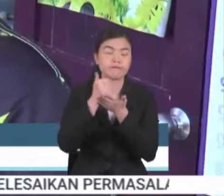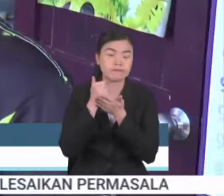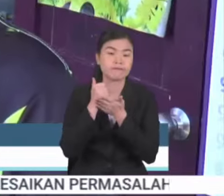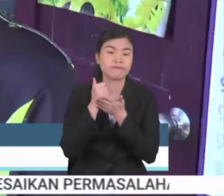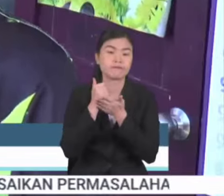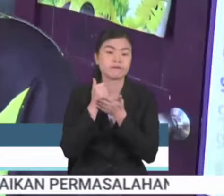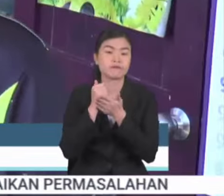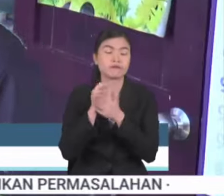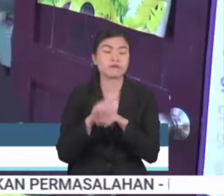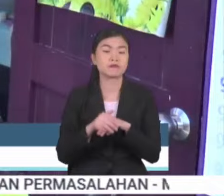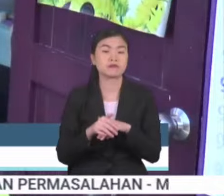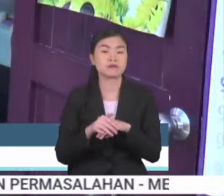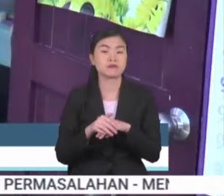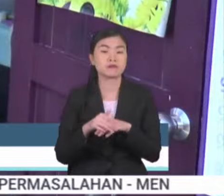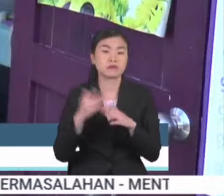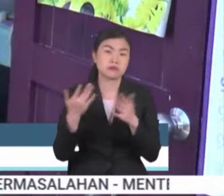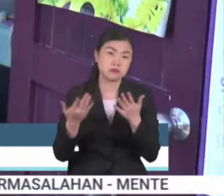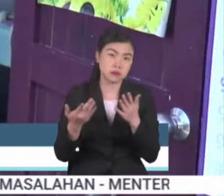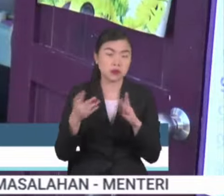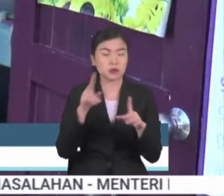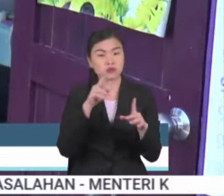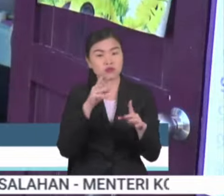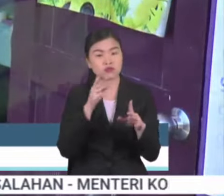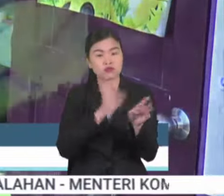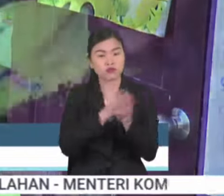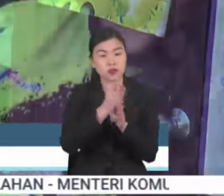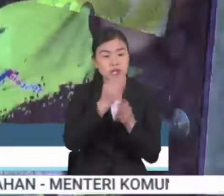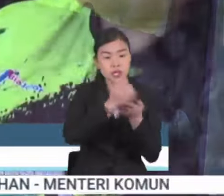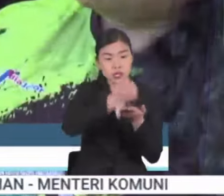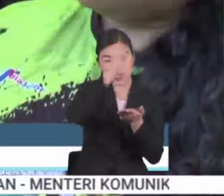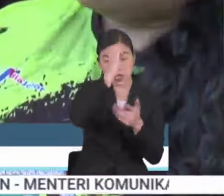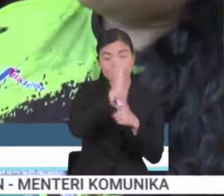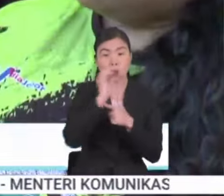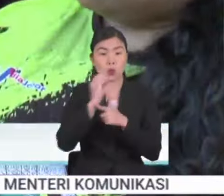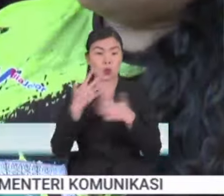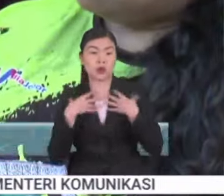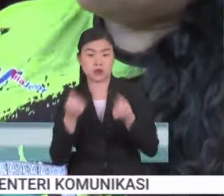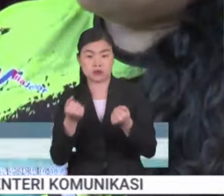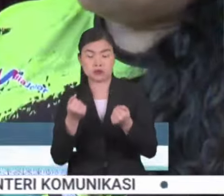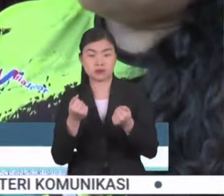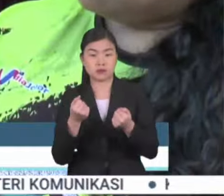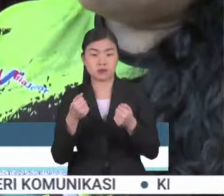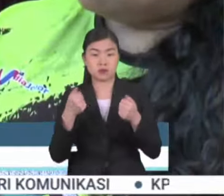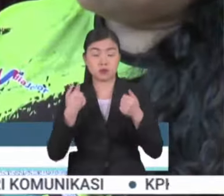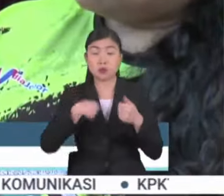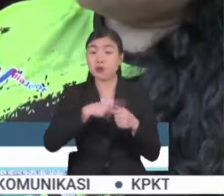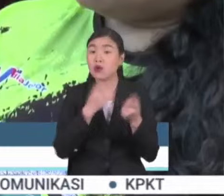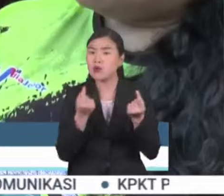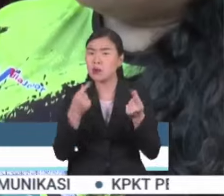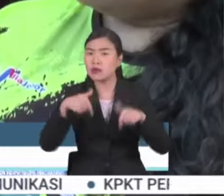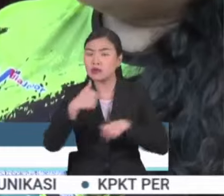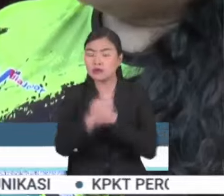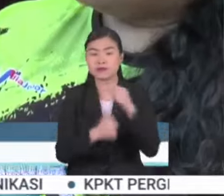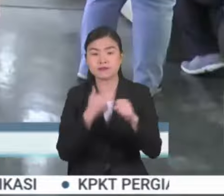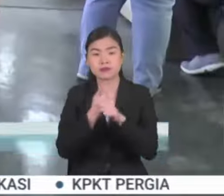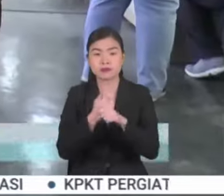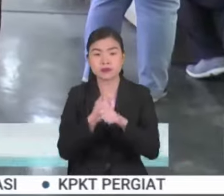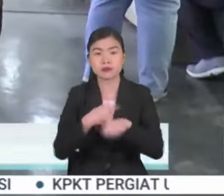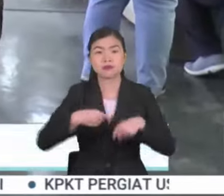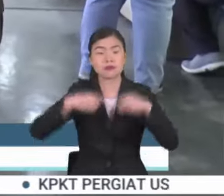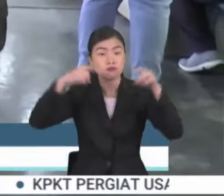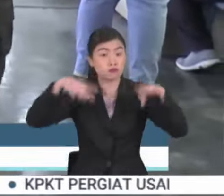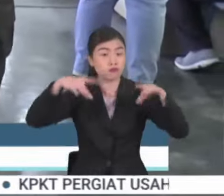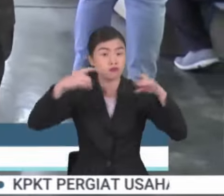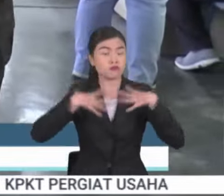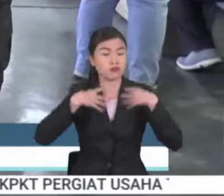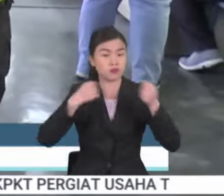luar bandar ini dari segi pendidikan dan kesihatan beliau. Jadi apa yang kita buat tahun ini ialah kita bagi pemeriksaan